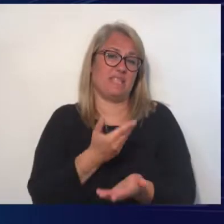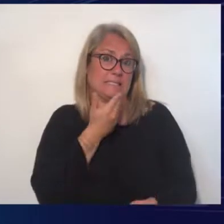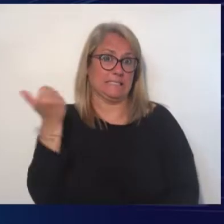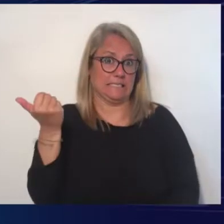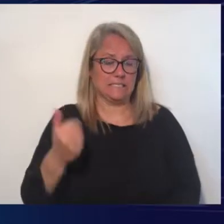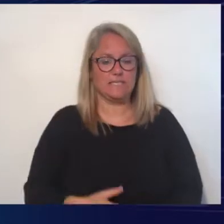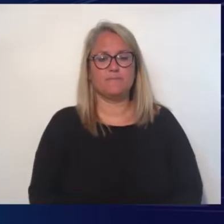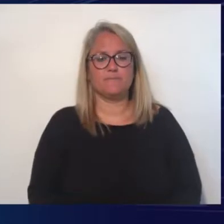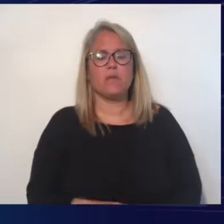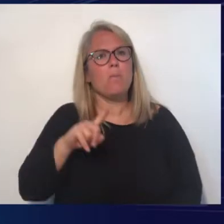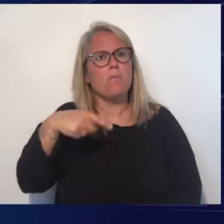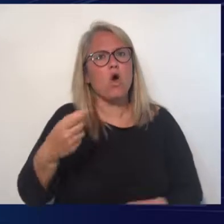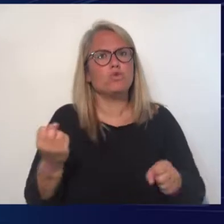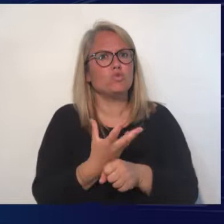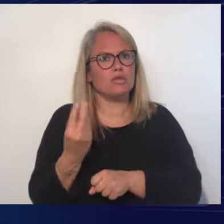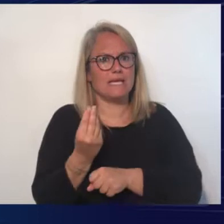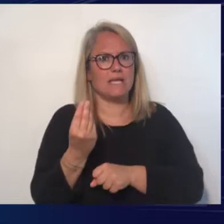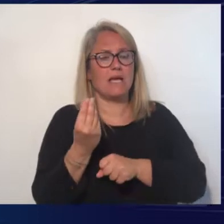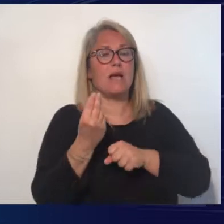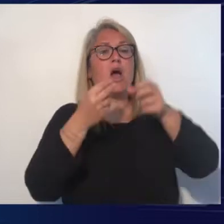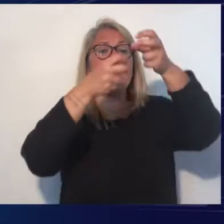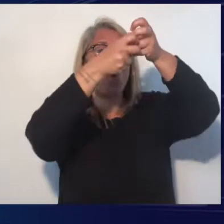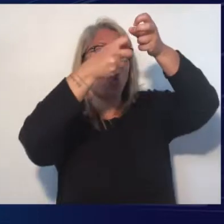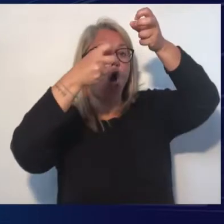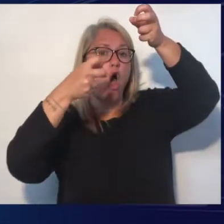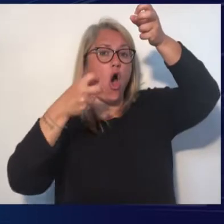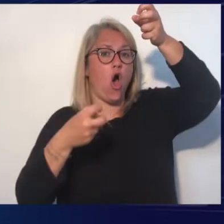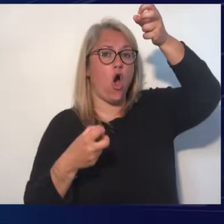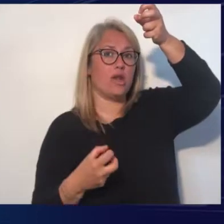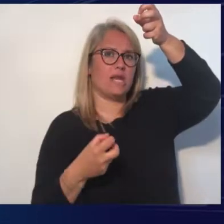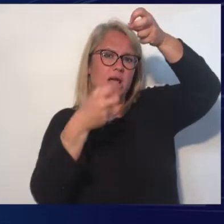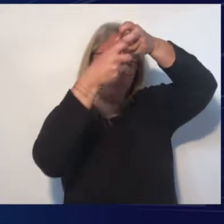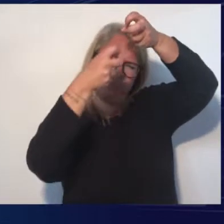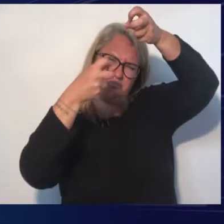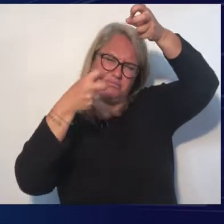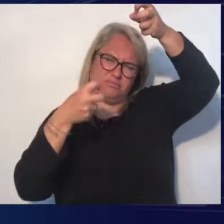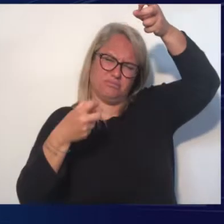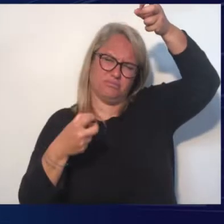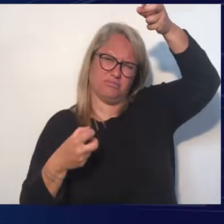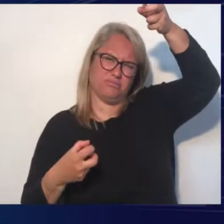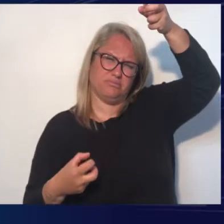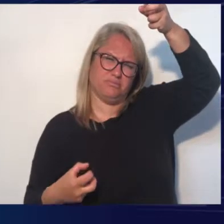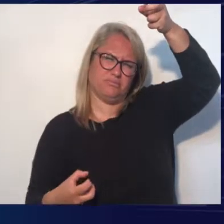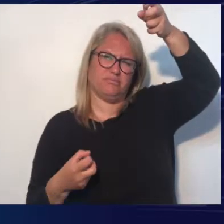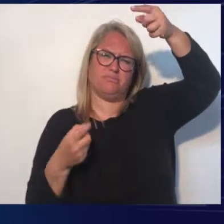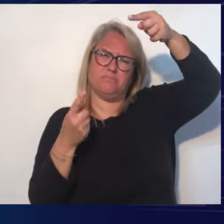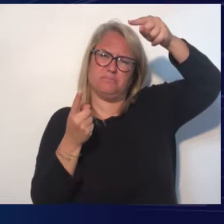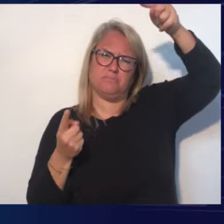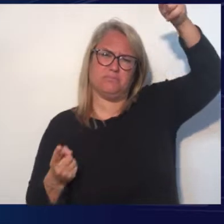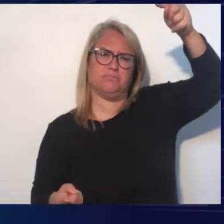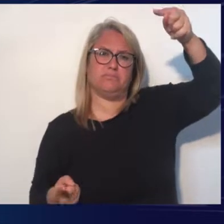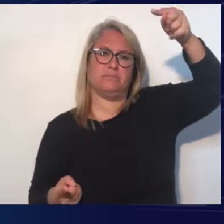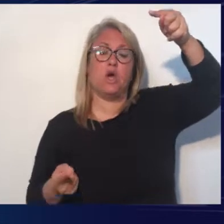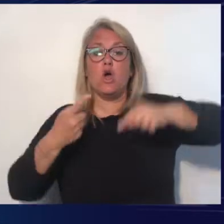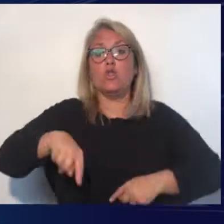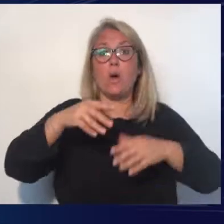in più, cos'altro succede? La spina dorsale tende ad allungarsi perché è più disteso. Noi